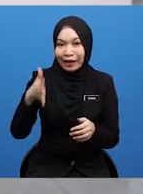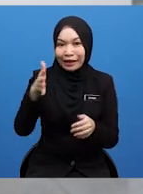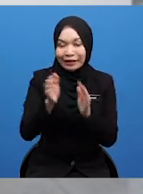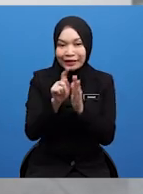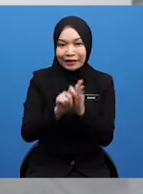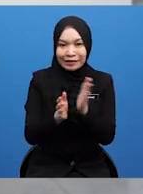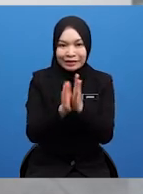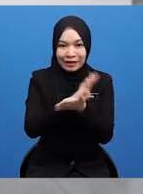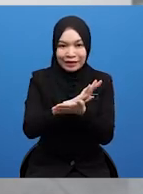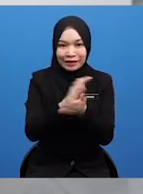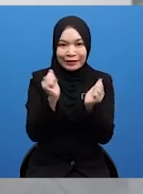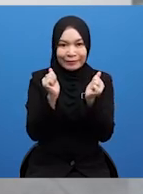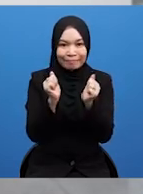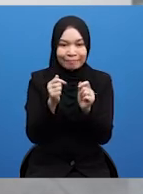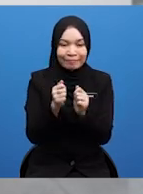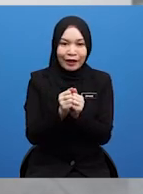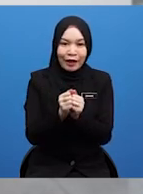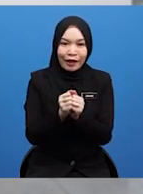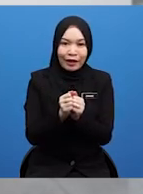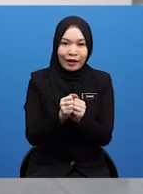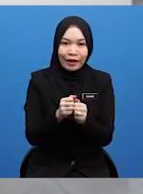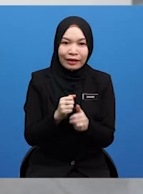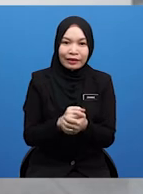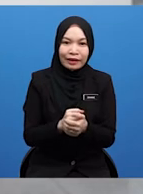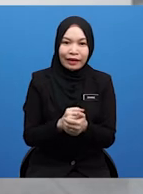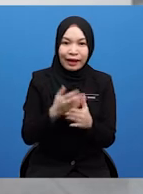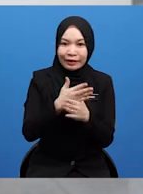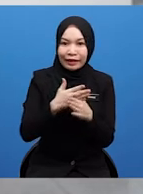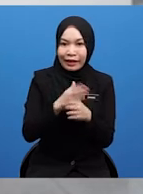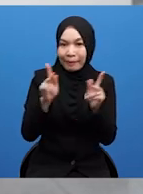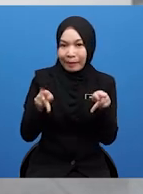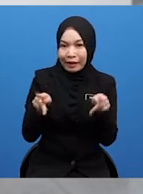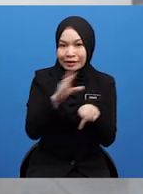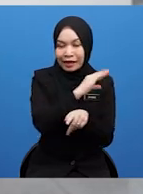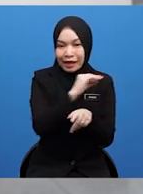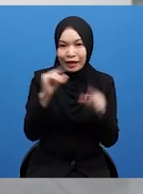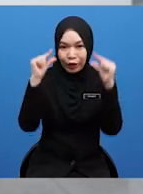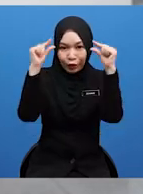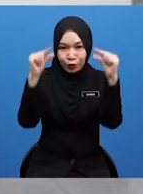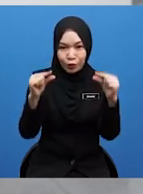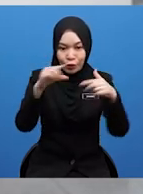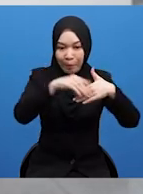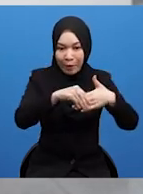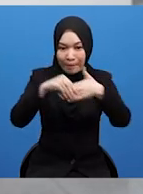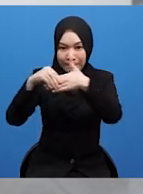antarpelajar Dan juga guru pembimbing setelah hasil karya siap sepenuhnya tv-nya